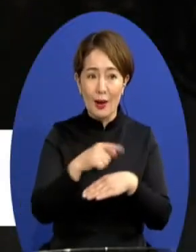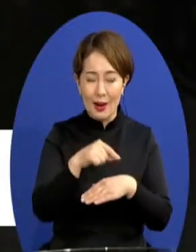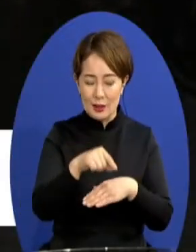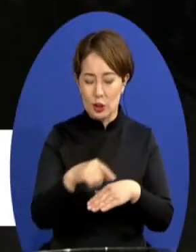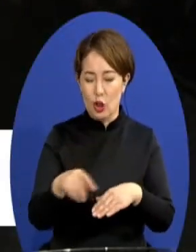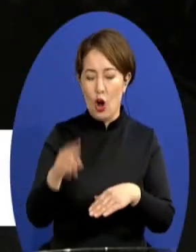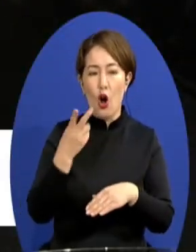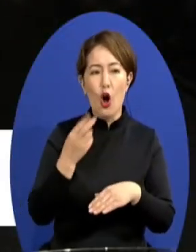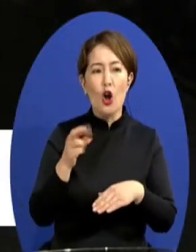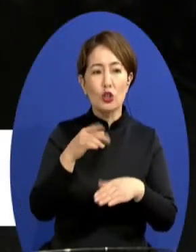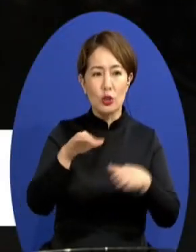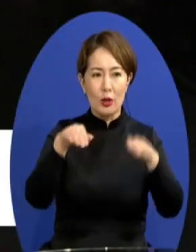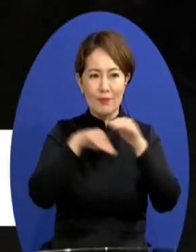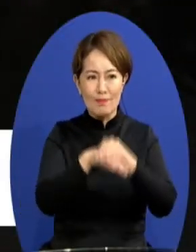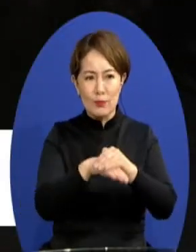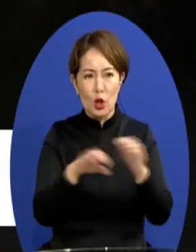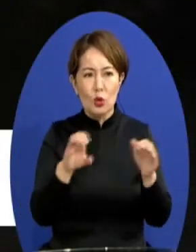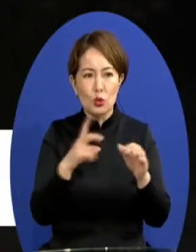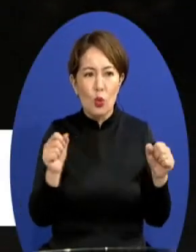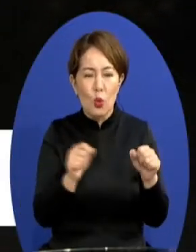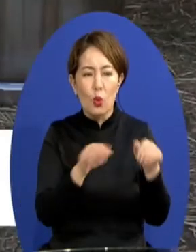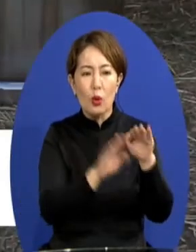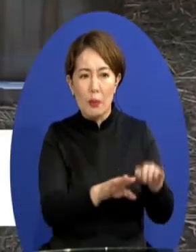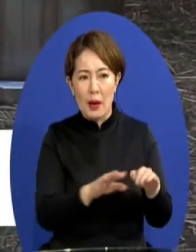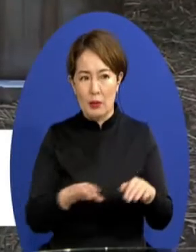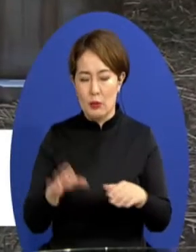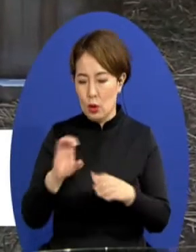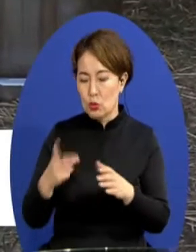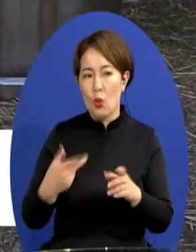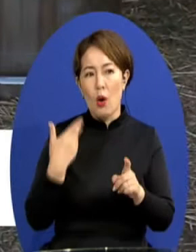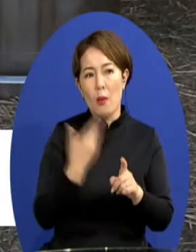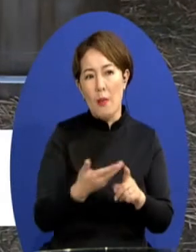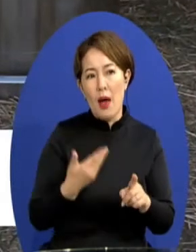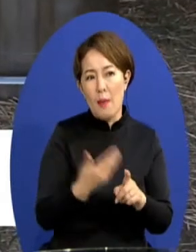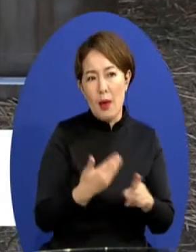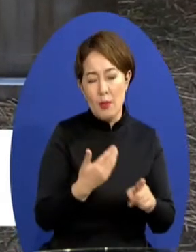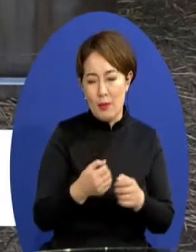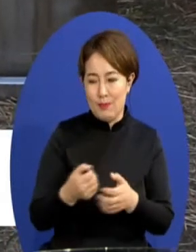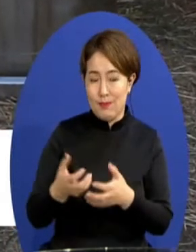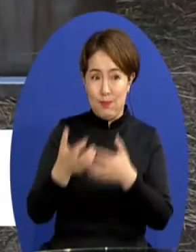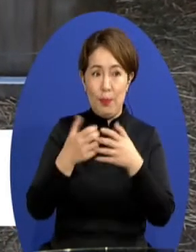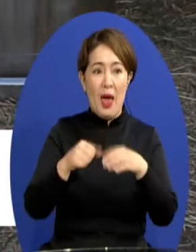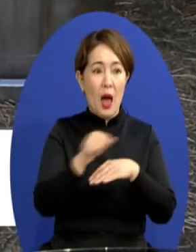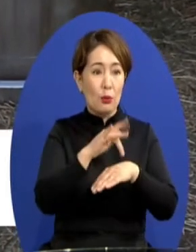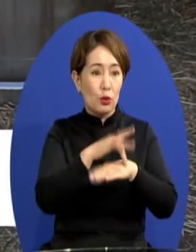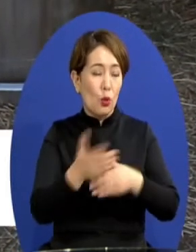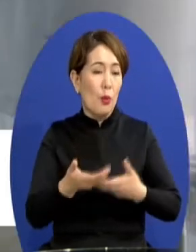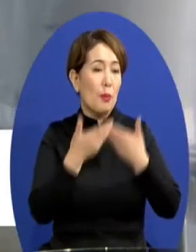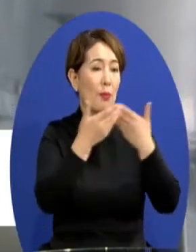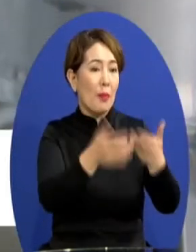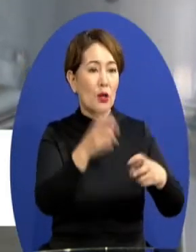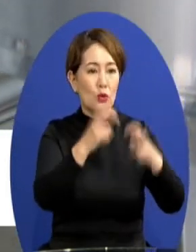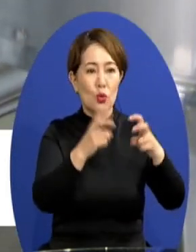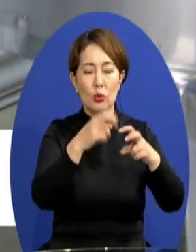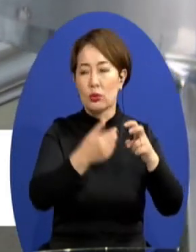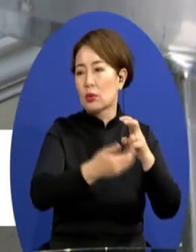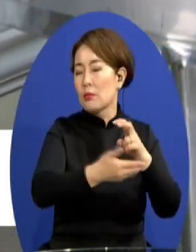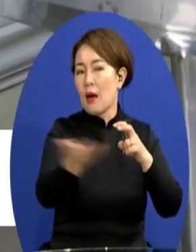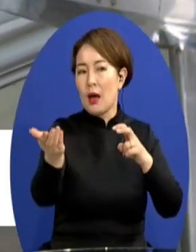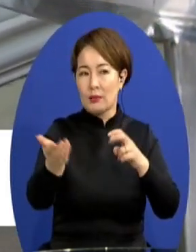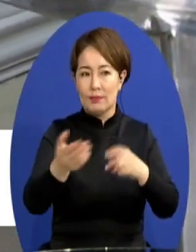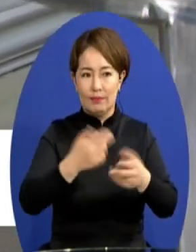сүүний хөргөрөө цойрлуулад байна. Энд малчид сүүгээ тушаана. Хөрөмтлүүлсэн сүүг аймгийн төвд сүүний үйлдвэр татан авч боловсруулах